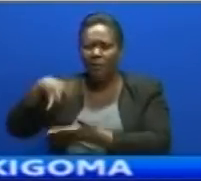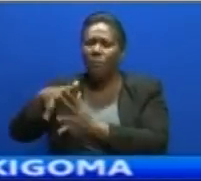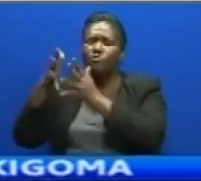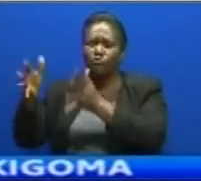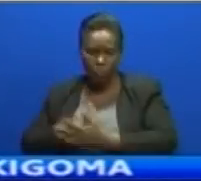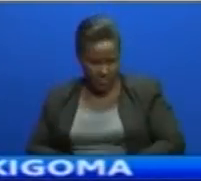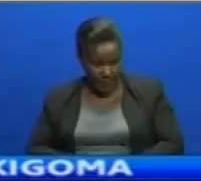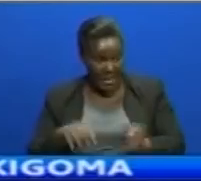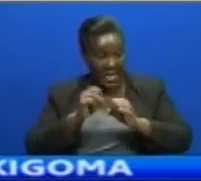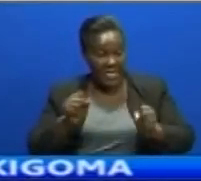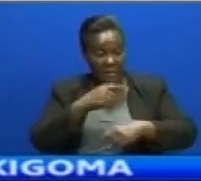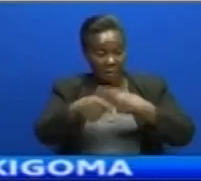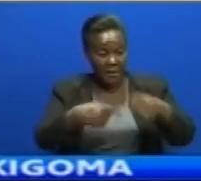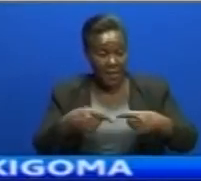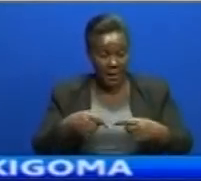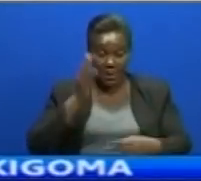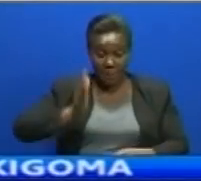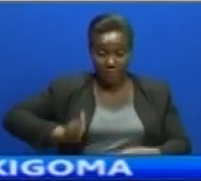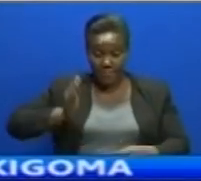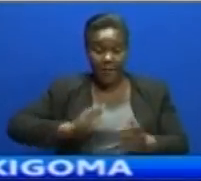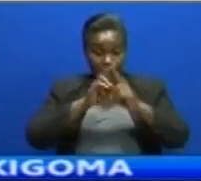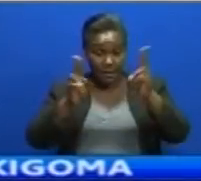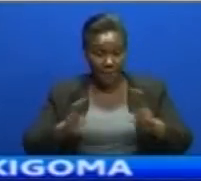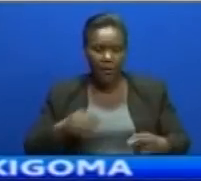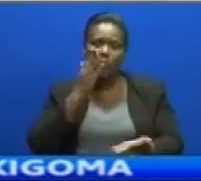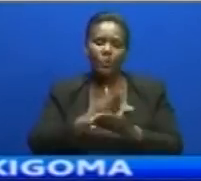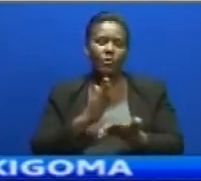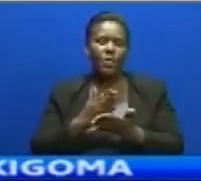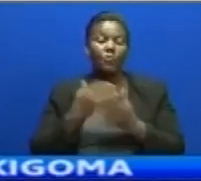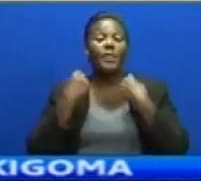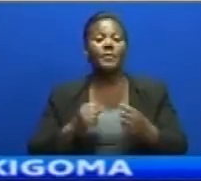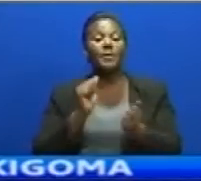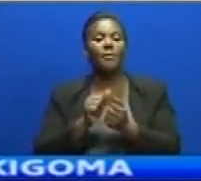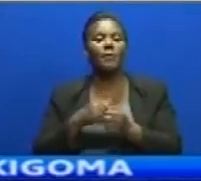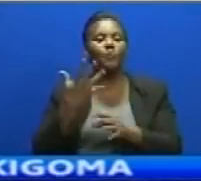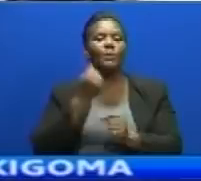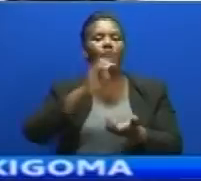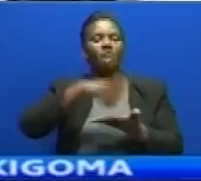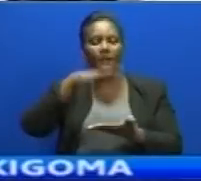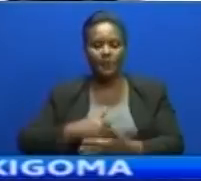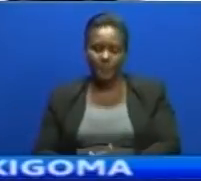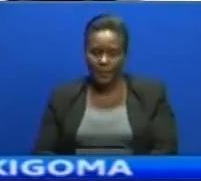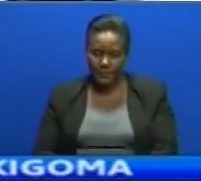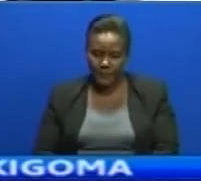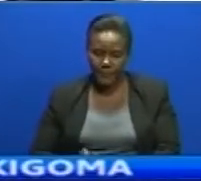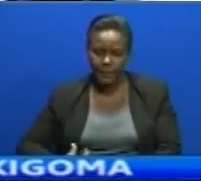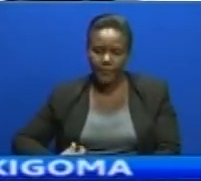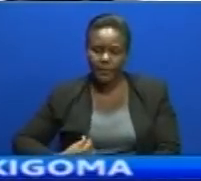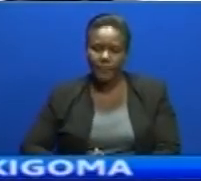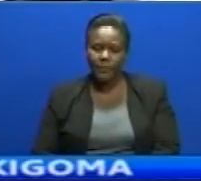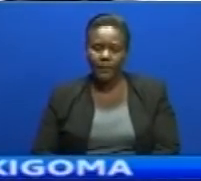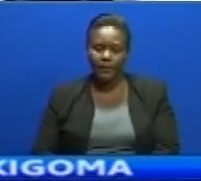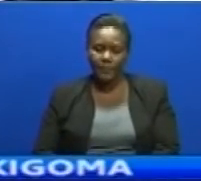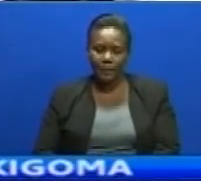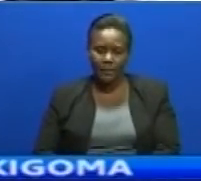Mradi wa SGR ukishakamilika wafanya biashara tafaidika. Vision ou l'aboutissement heureux de ce projet. Hagati ya Burundi n'igihugu cha